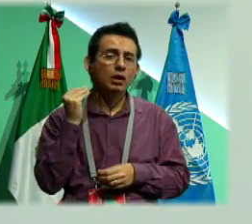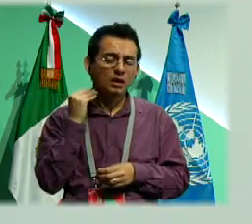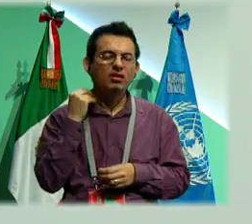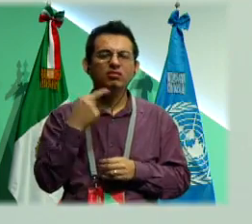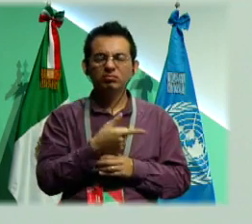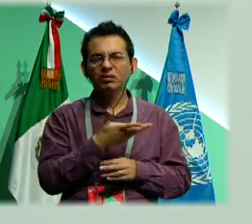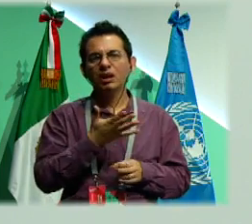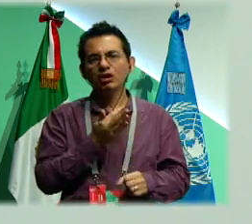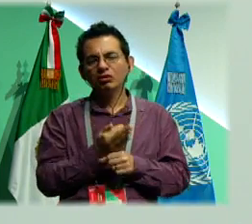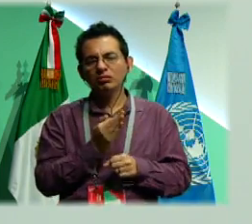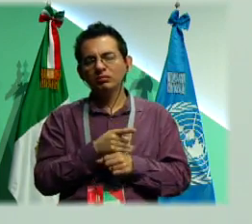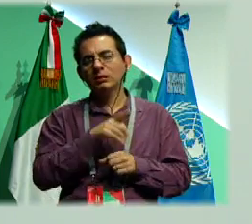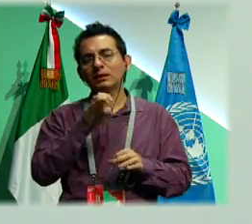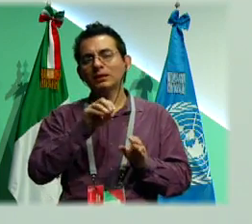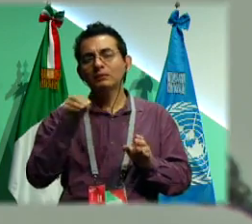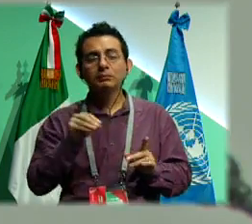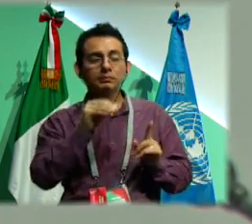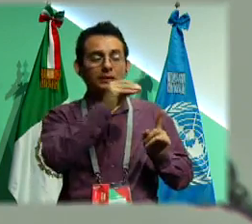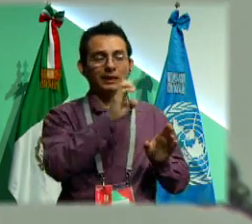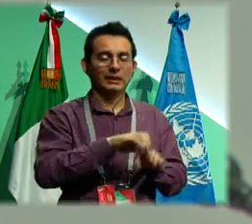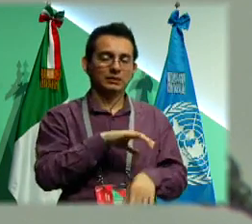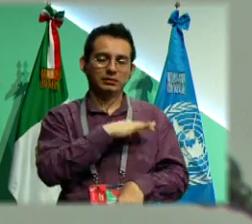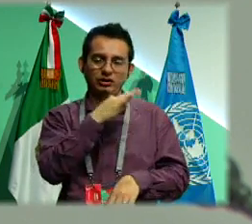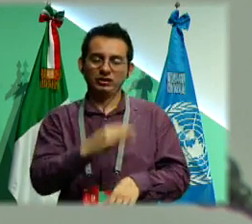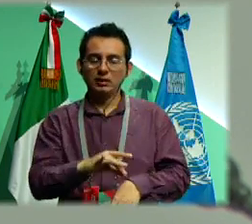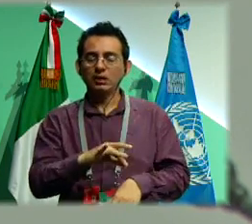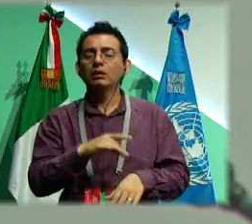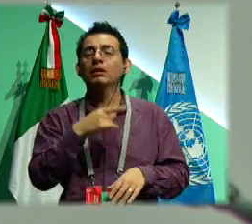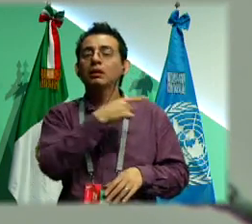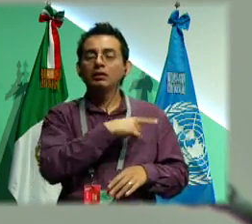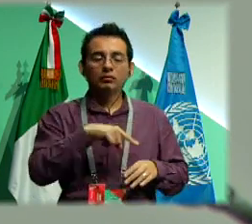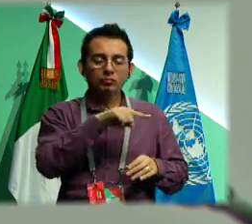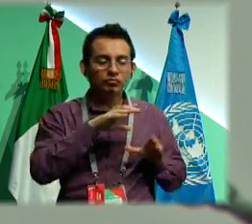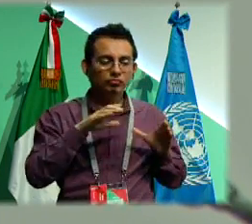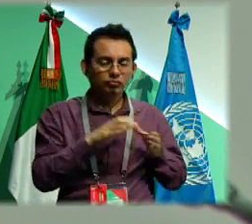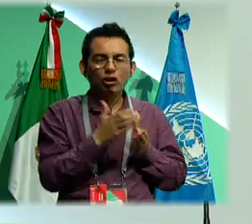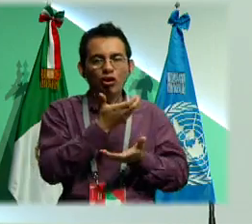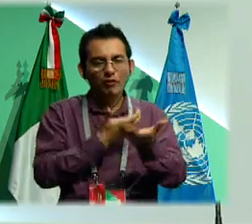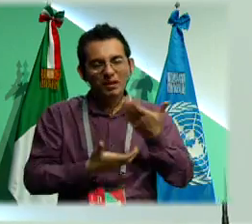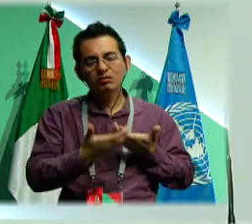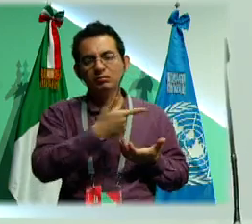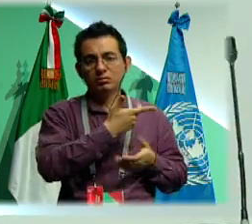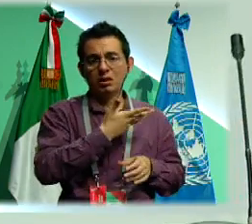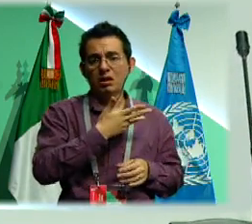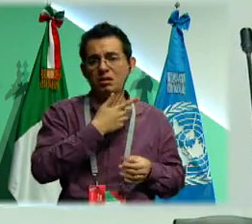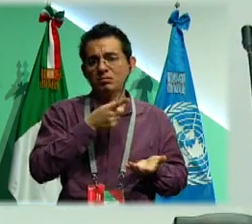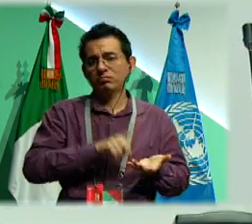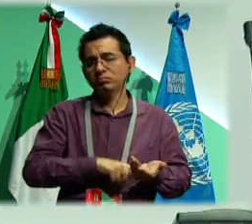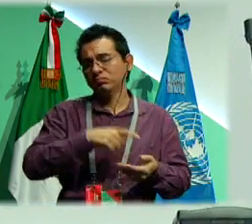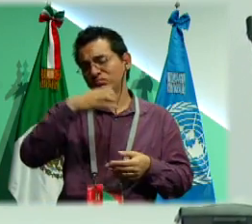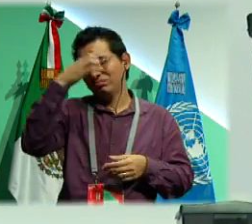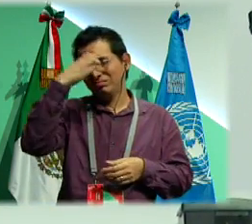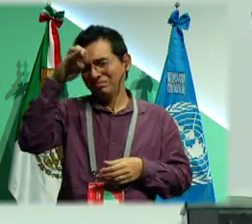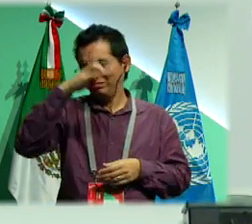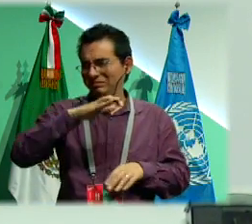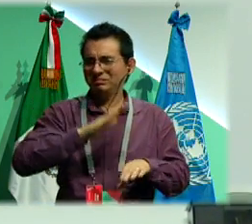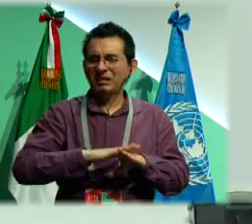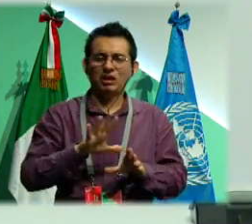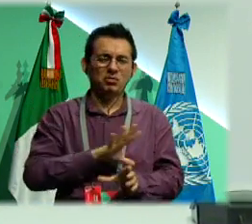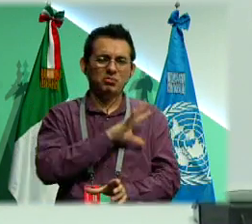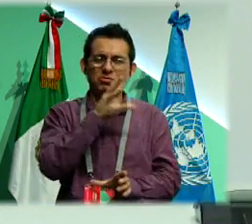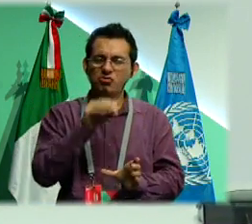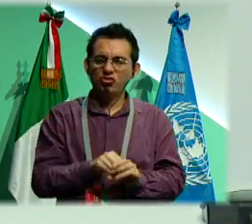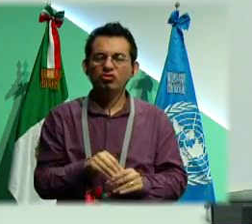de l'OMC, une organisation internationale de commerce, et elle a